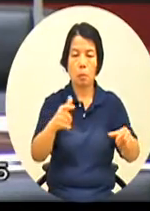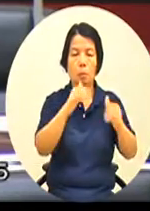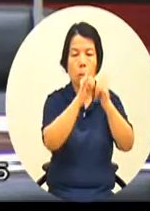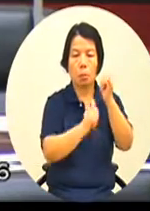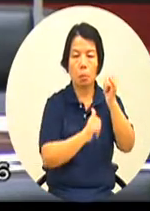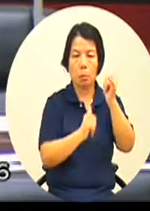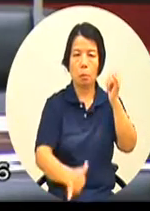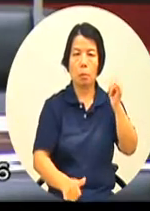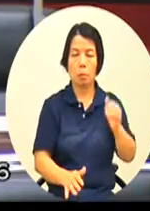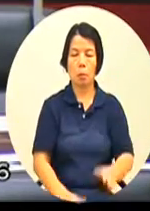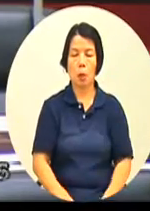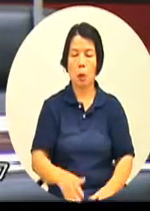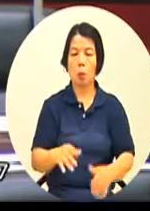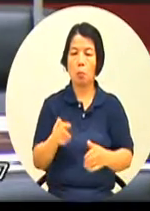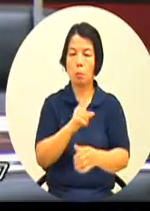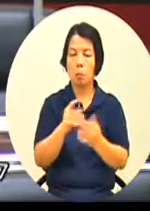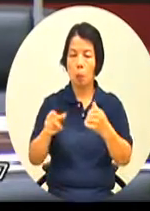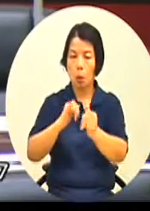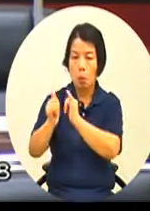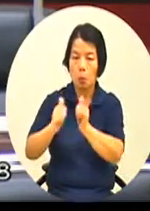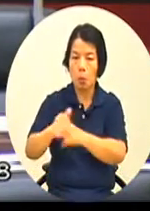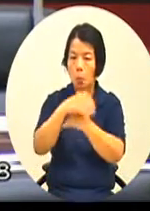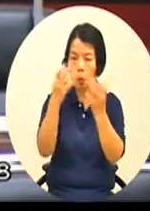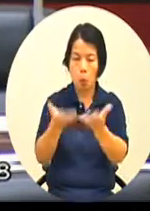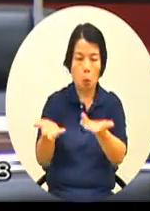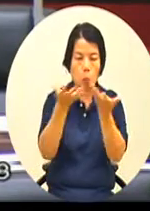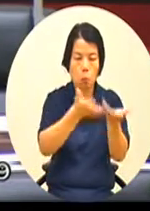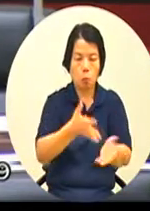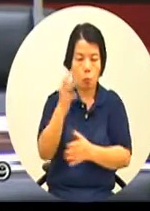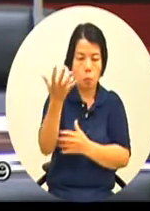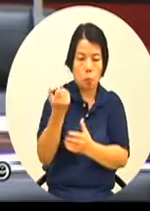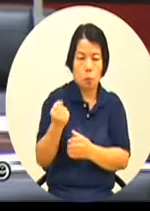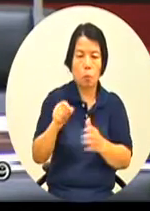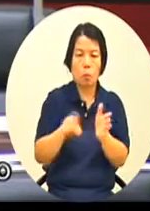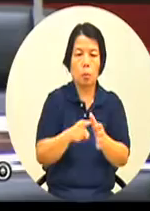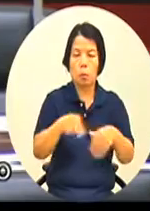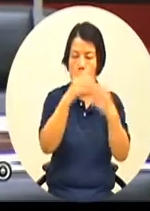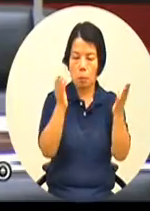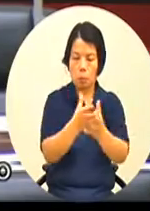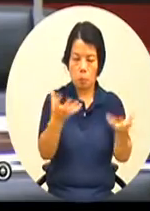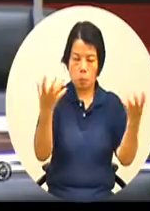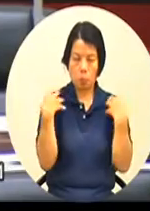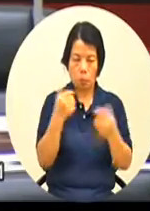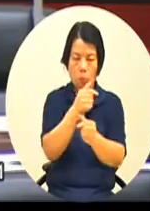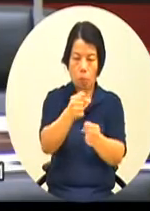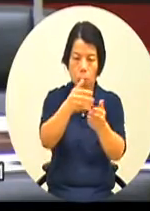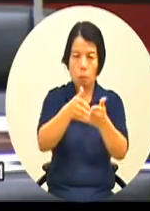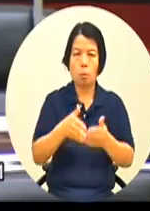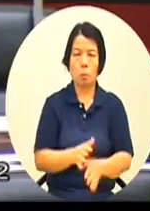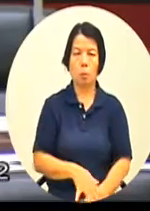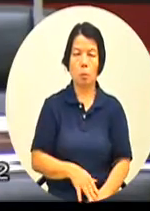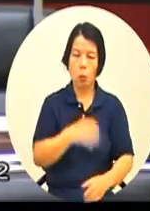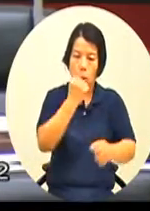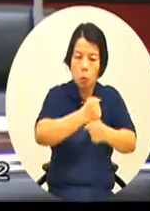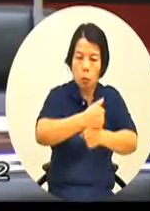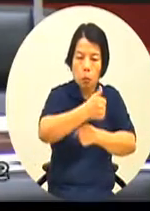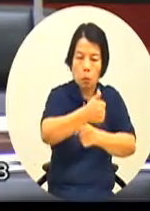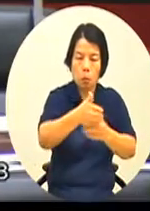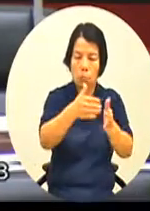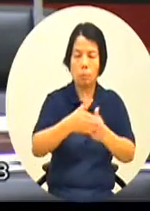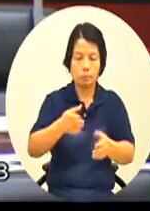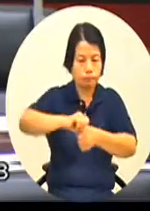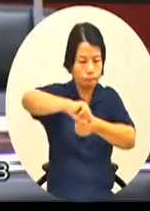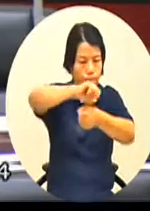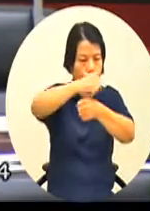当民众赋予我们绝对权力的时候呢，我们就要绝对负责。本来我们已经很好了，但是好还要更